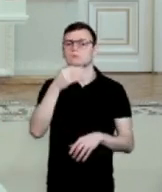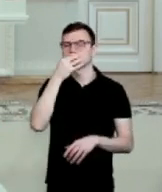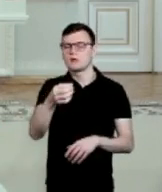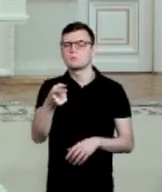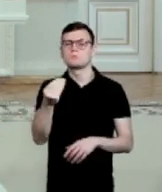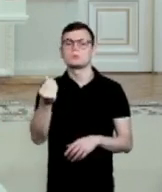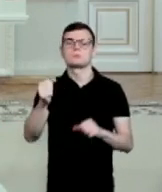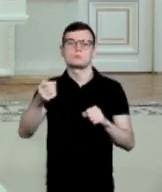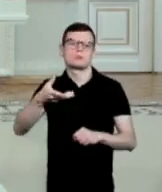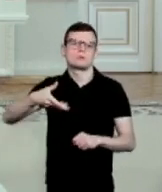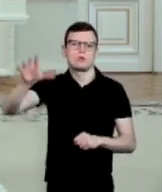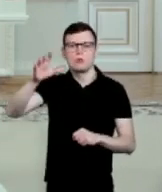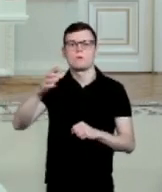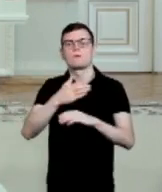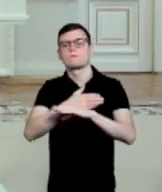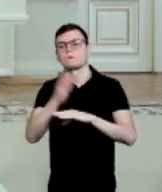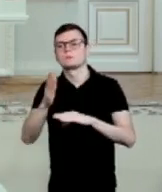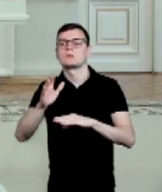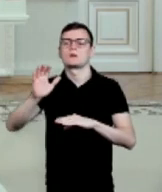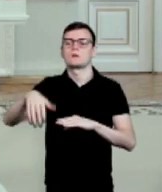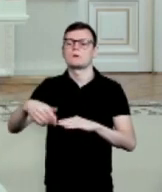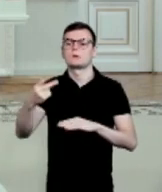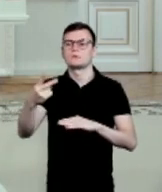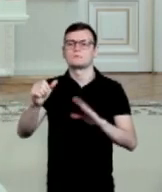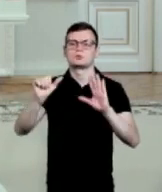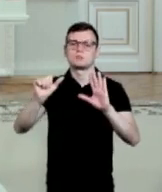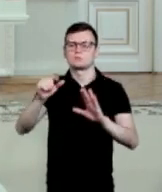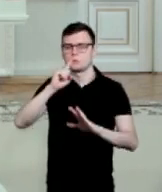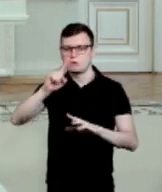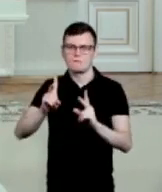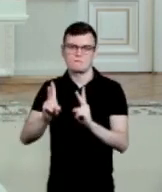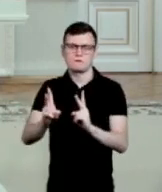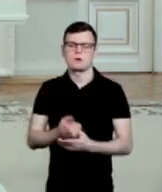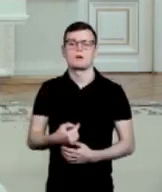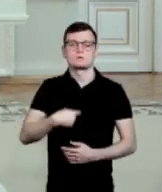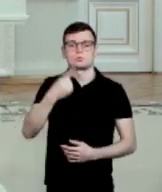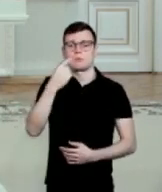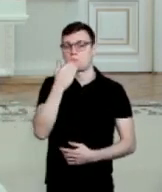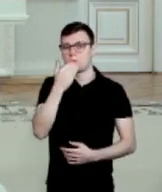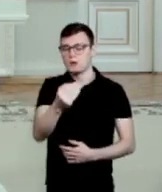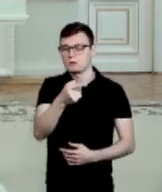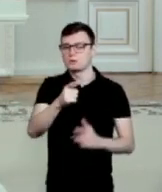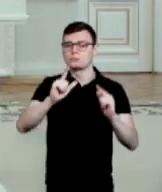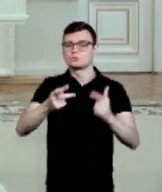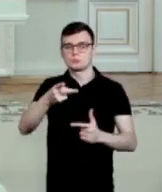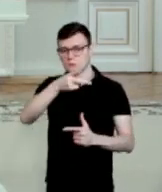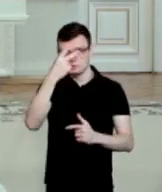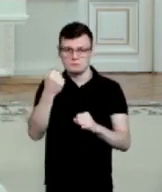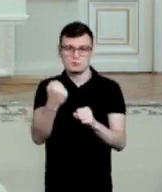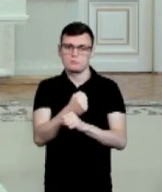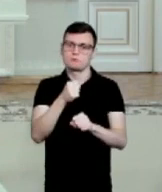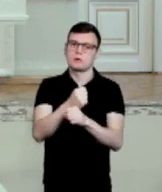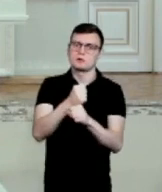gali būti didesnė negu 26 dabar išaldyti milijonai. Tai aš norėčiau jūsų paklausti, ką konkrečiai Lietuva turėtų padaryti,